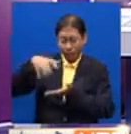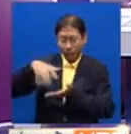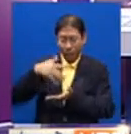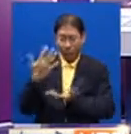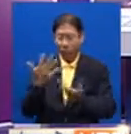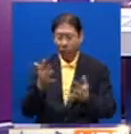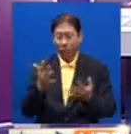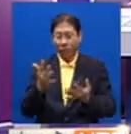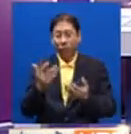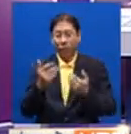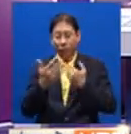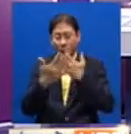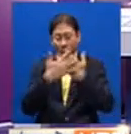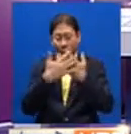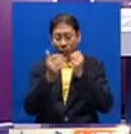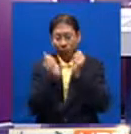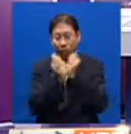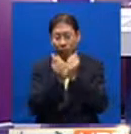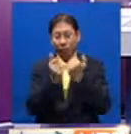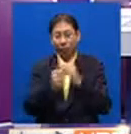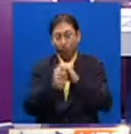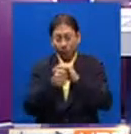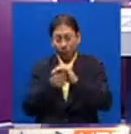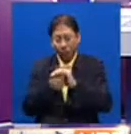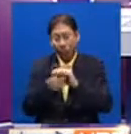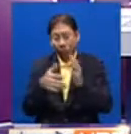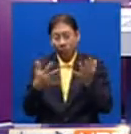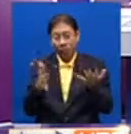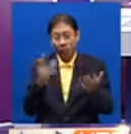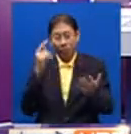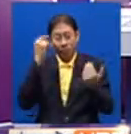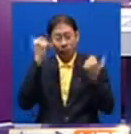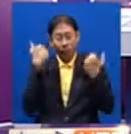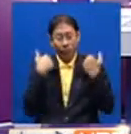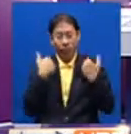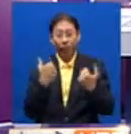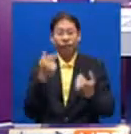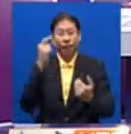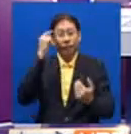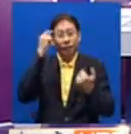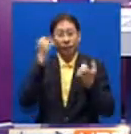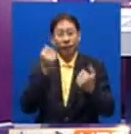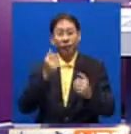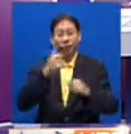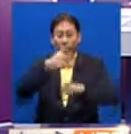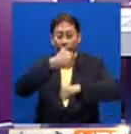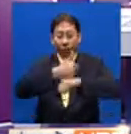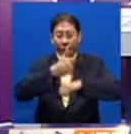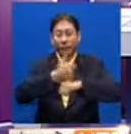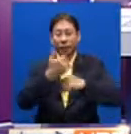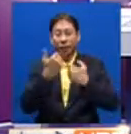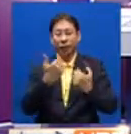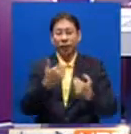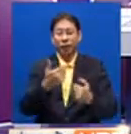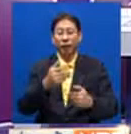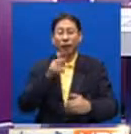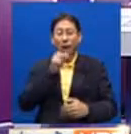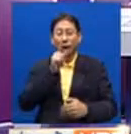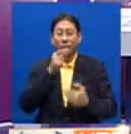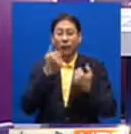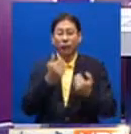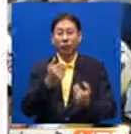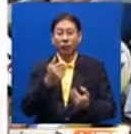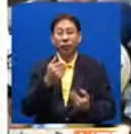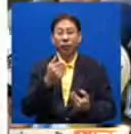งคุกลับของ CIA ในประเทศไทยขณะที่อดีตผู้อำนวยการข่าวกรองก็ยืนยันนะคะว่าประเทศไทยนั้นไม่เ